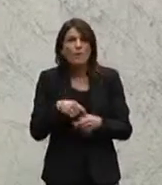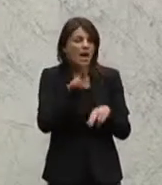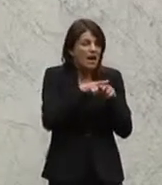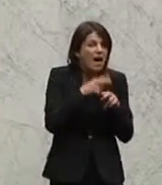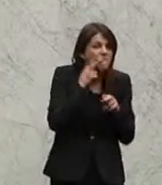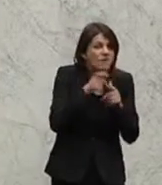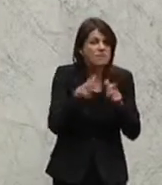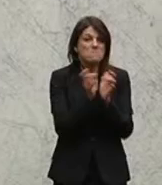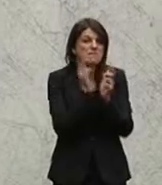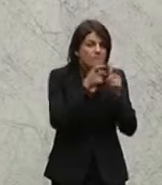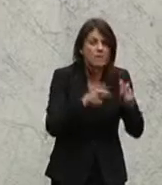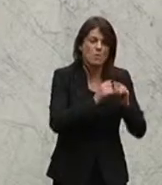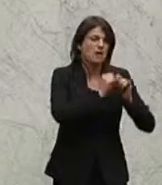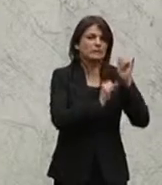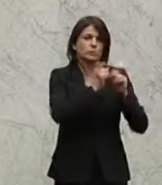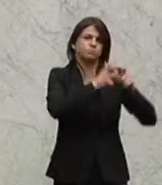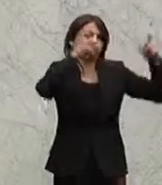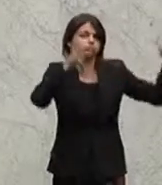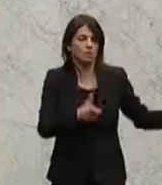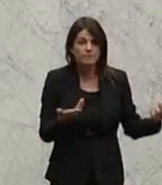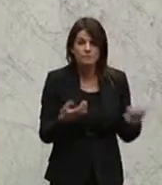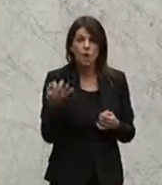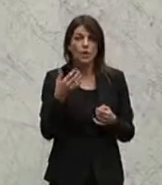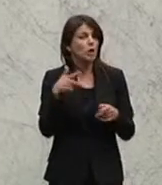bis zu den Industriekonzernen, bis zum